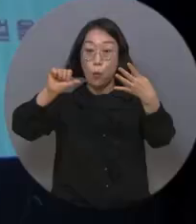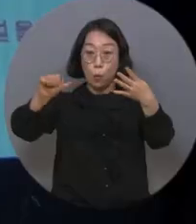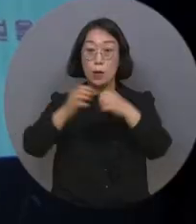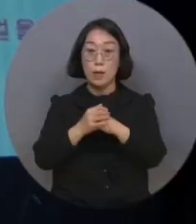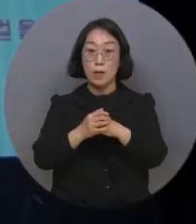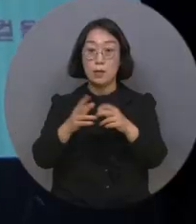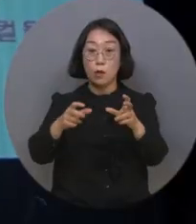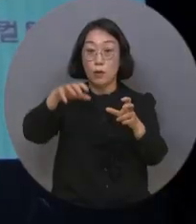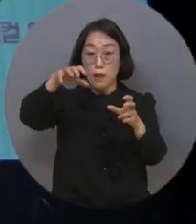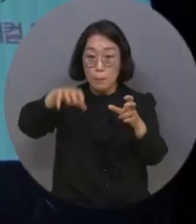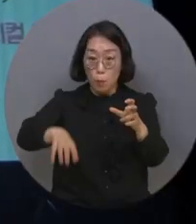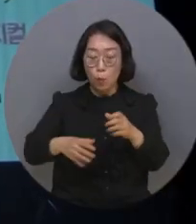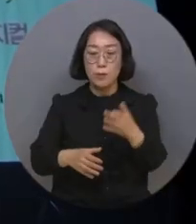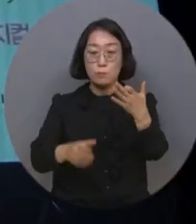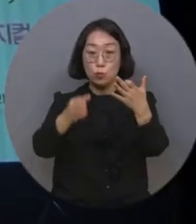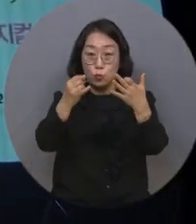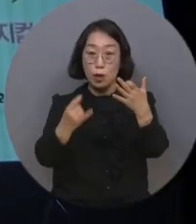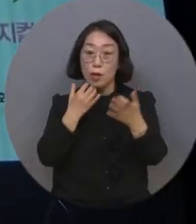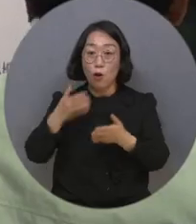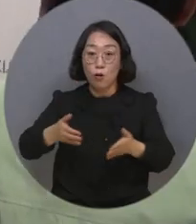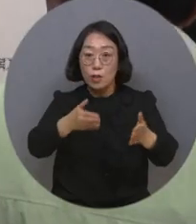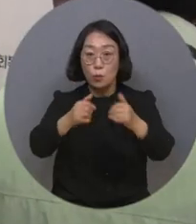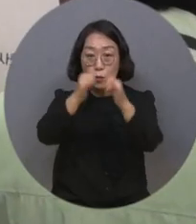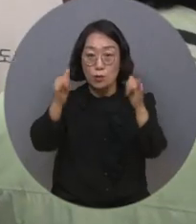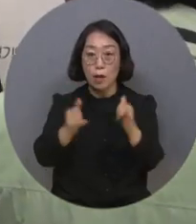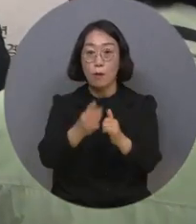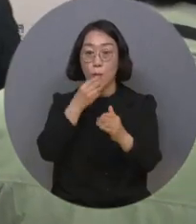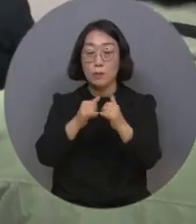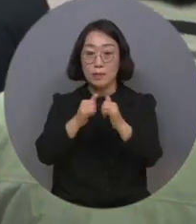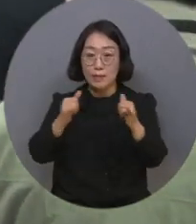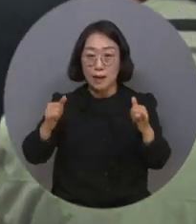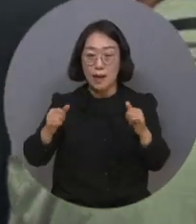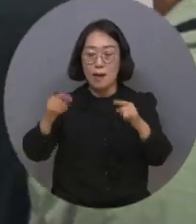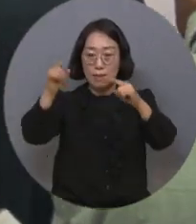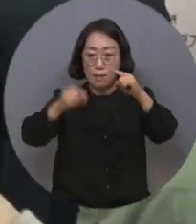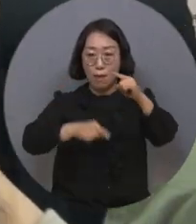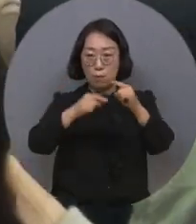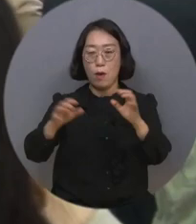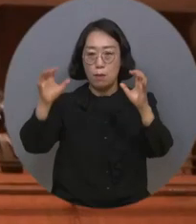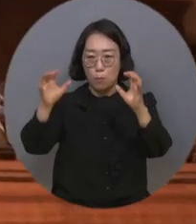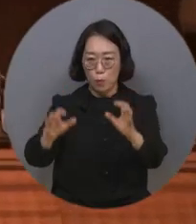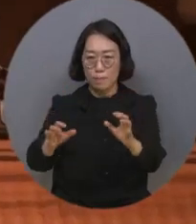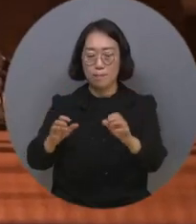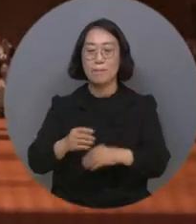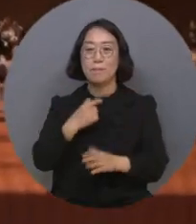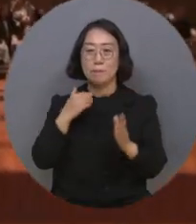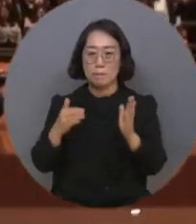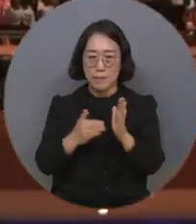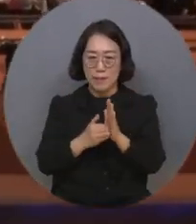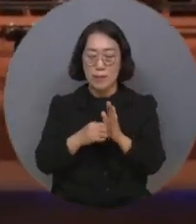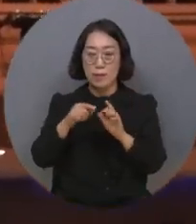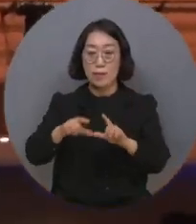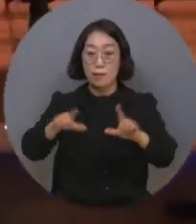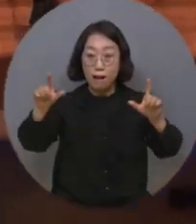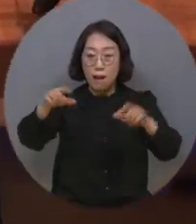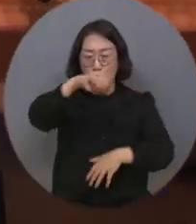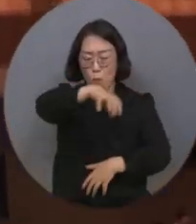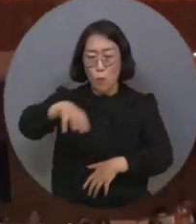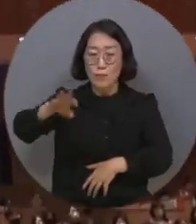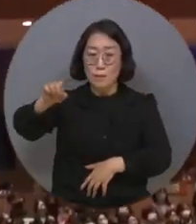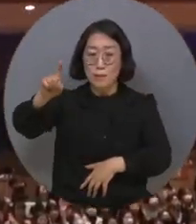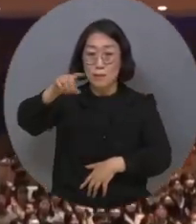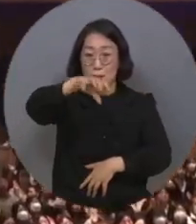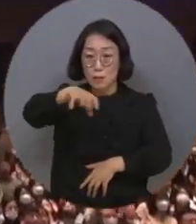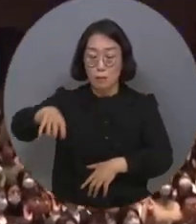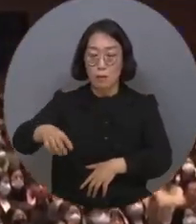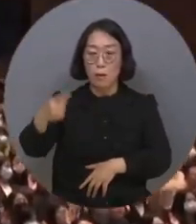하우스 제19회 경기도 사회복지사 대회가 오랜만에 대면으로 진행되었습니다. 31개 시군구 사회복지사들이